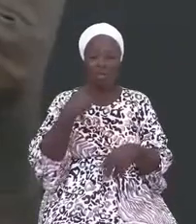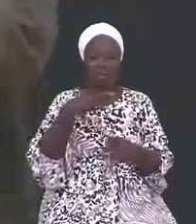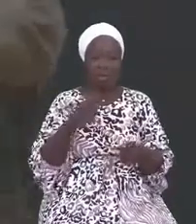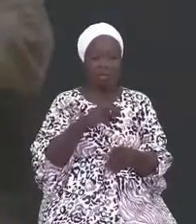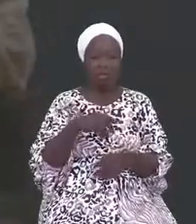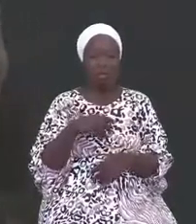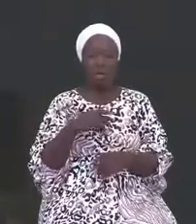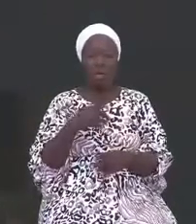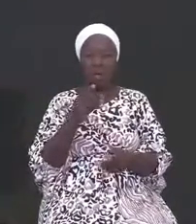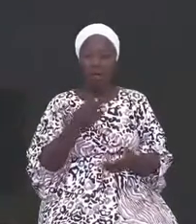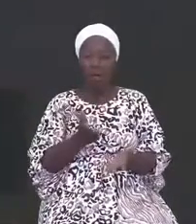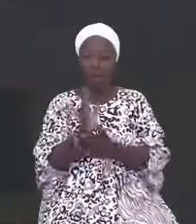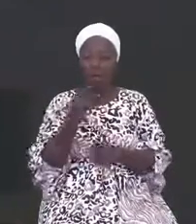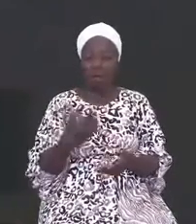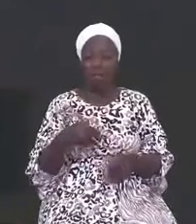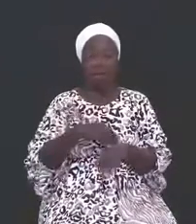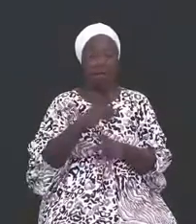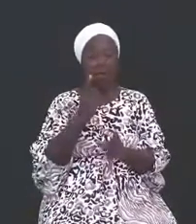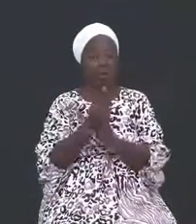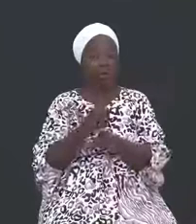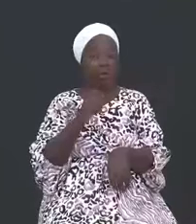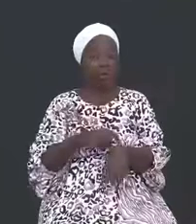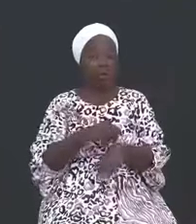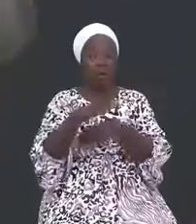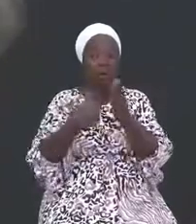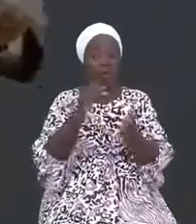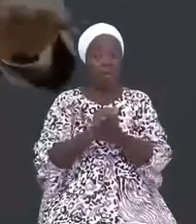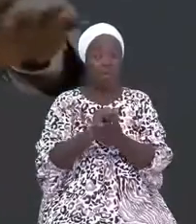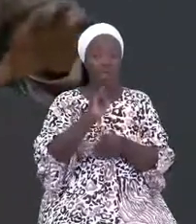bon moment tout cela est extérieur